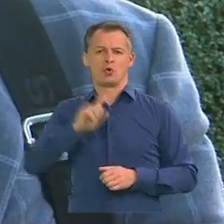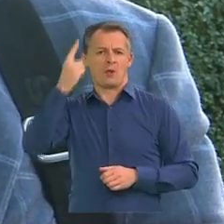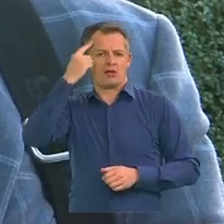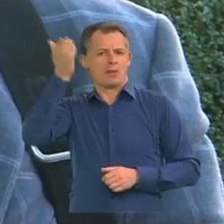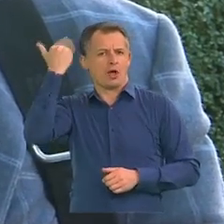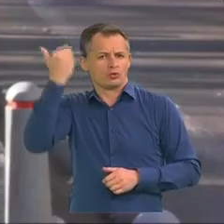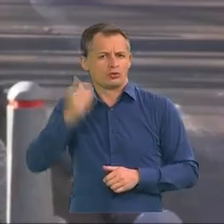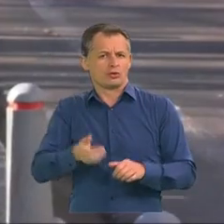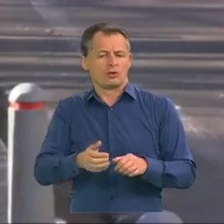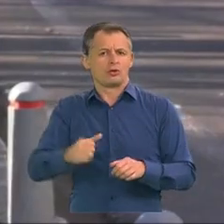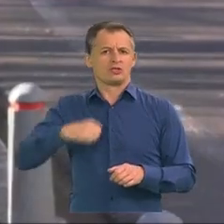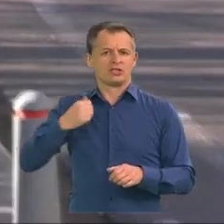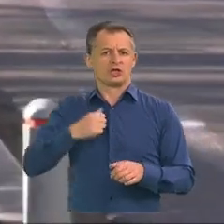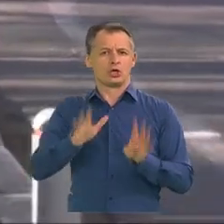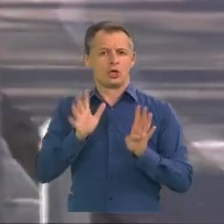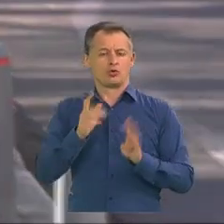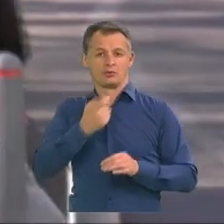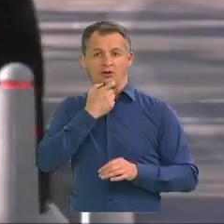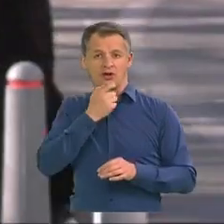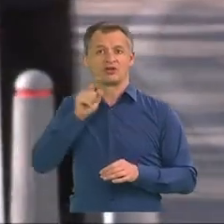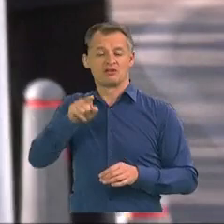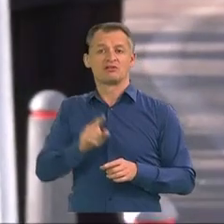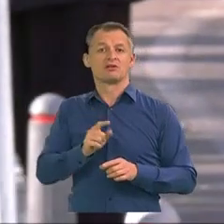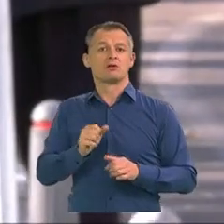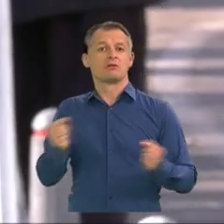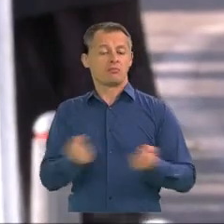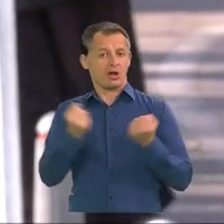de ani cât aveam, că această practică poate ajunge